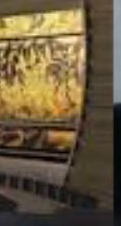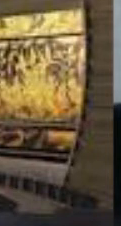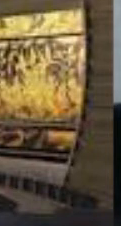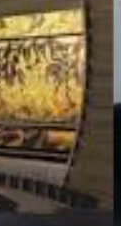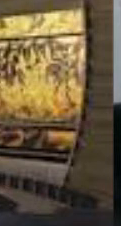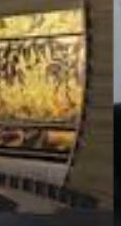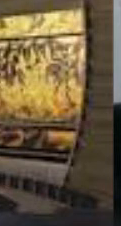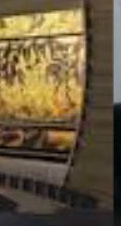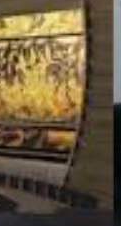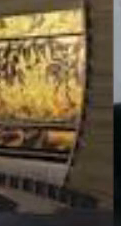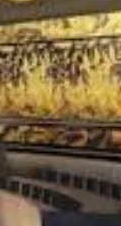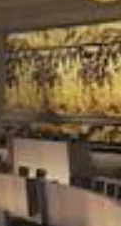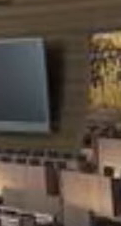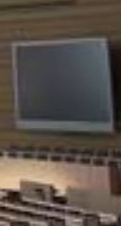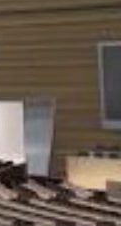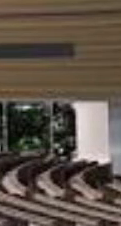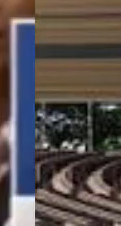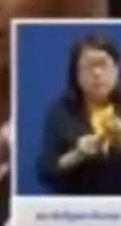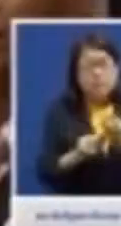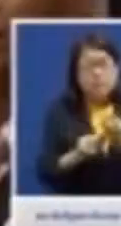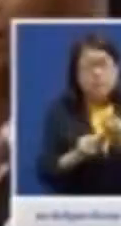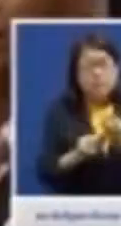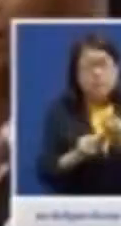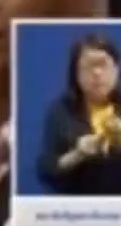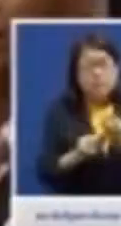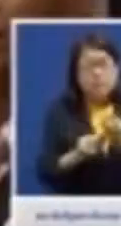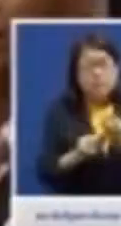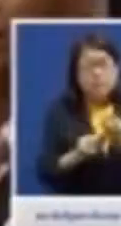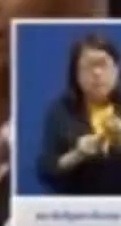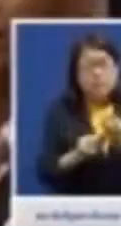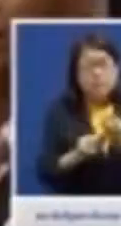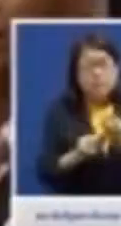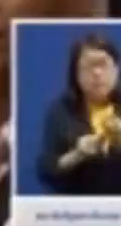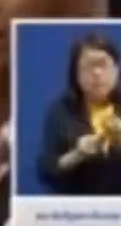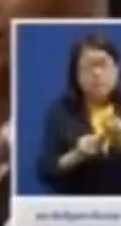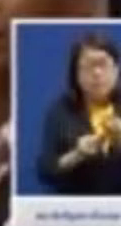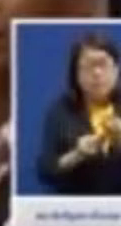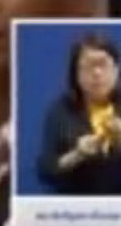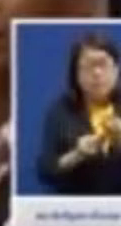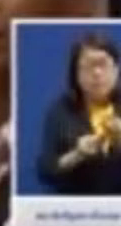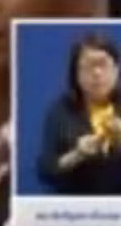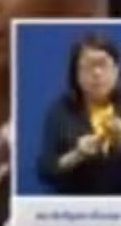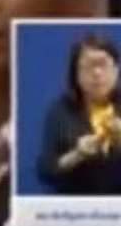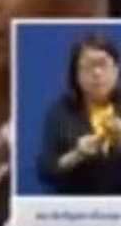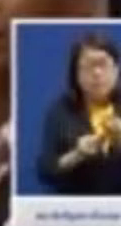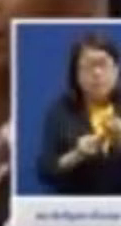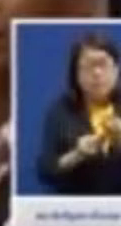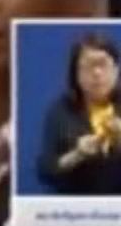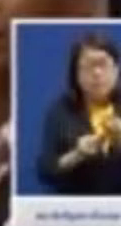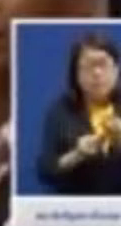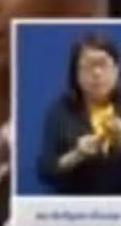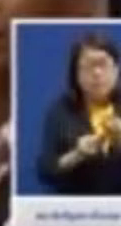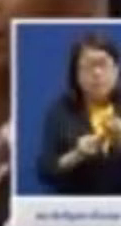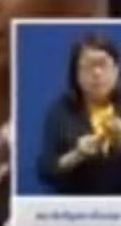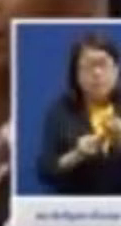ายนะคะรังสิมันต์โรมก็ถามว่าคดีของการอุ้มหายเนี่ยมีรายละเอียดเป็นอย่างไรนะกรณีวันเฉลิมรัฐมีกระบวน